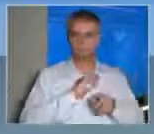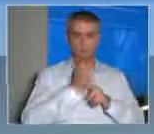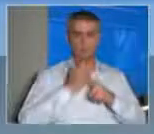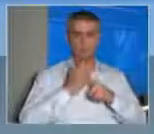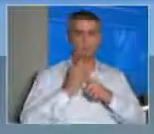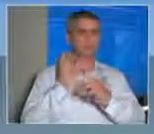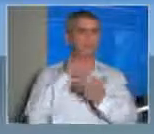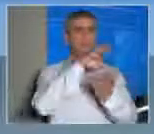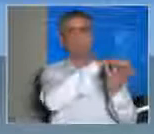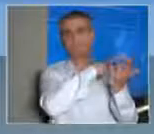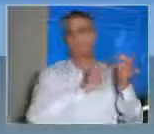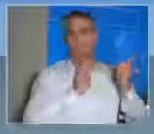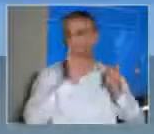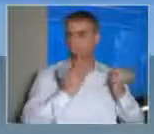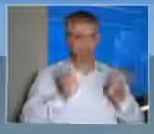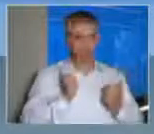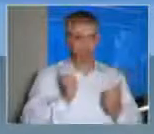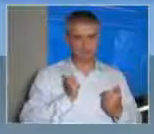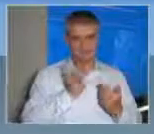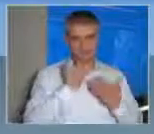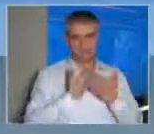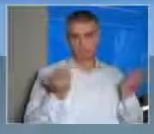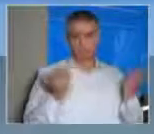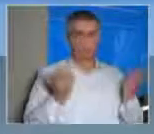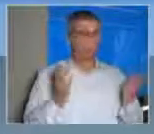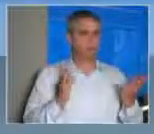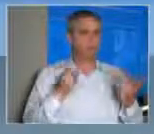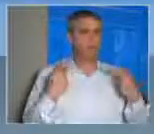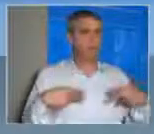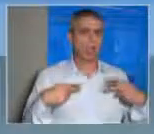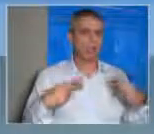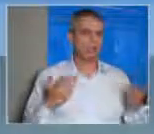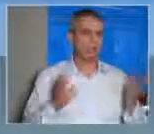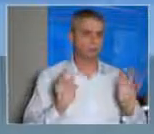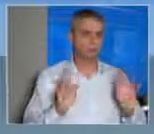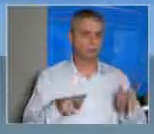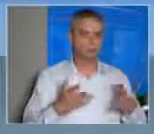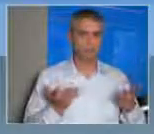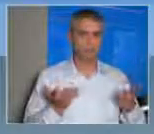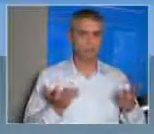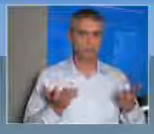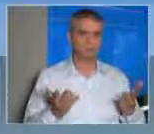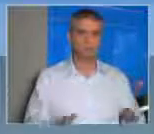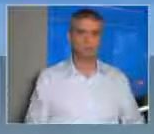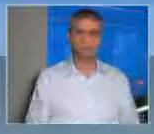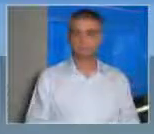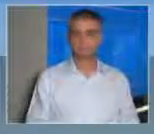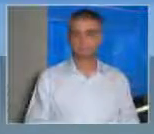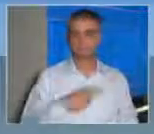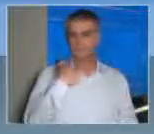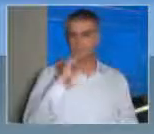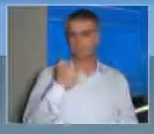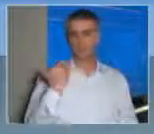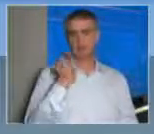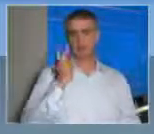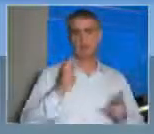ברזל נפרסות, הצבא לא מסתיר את העובדה הזאת, עד כמה החשש הוא ממשי, גדול? תראה, קודם כל תמיד